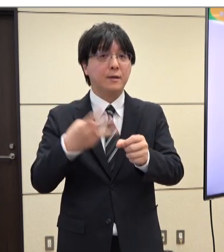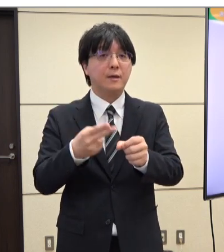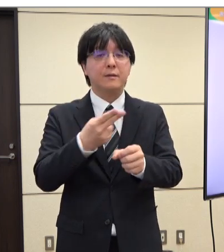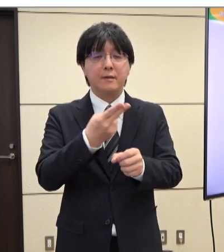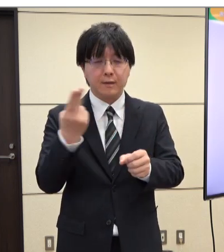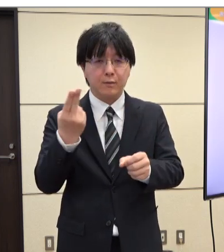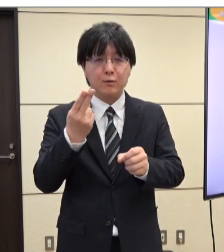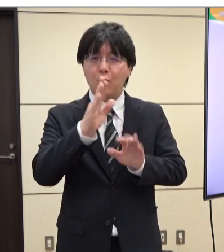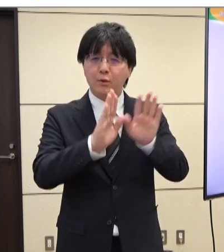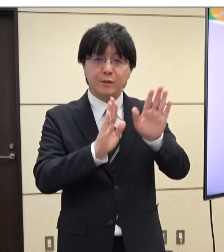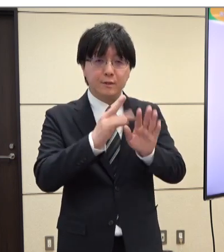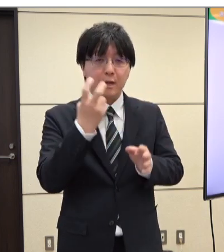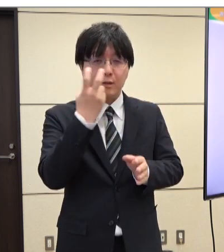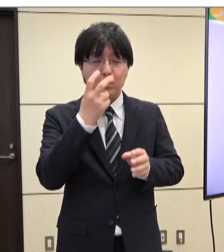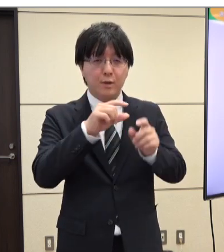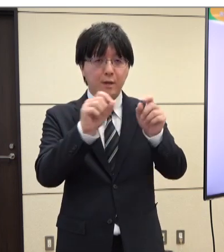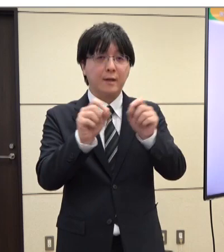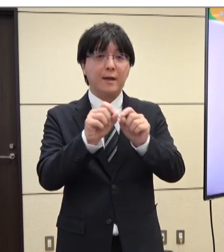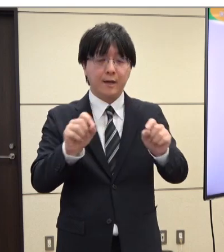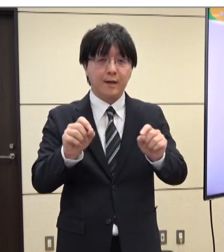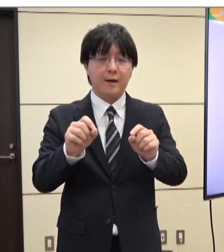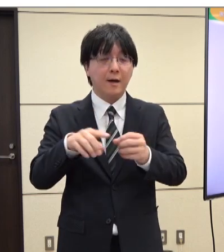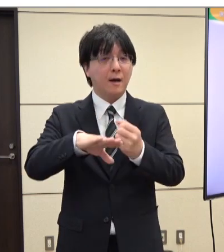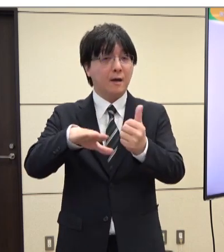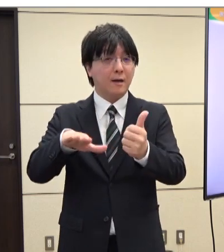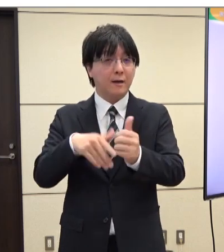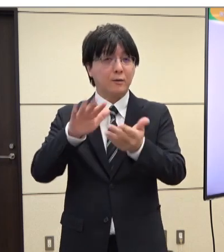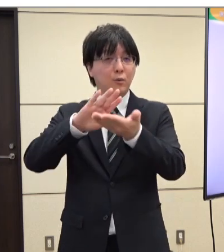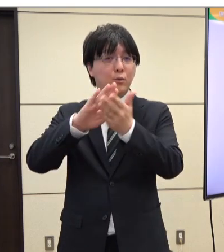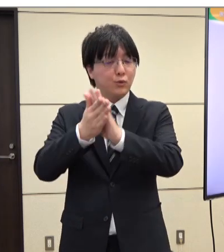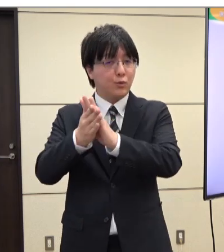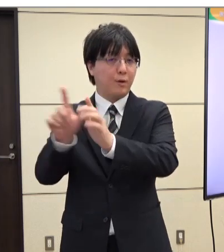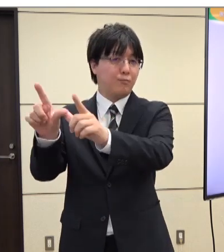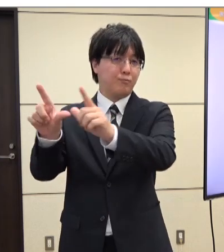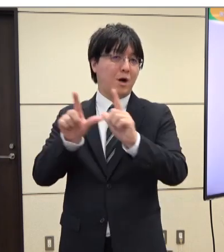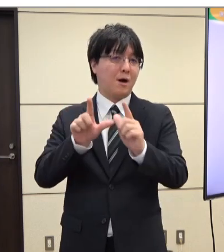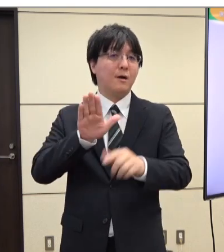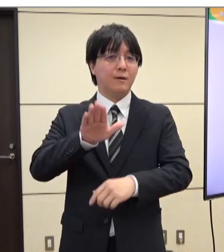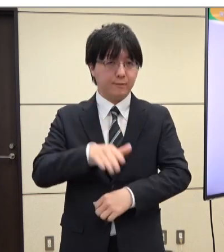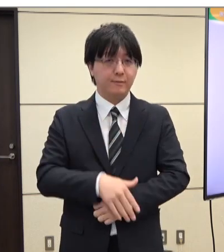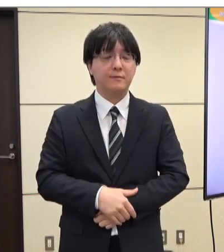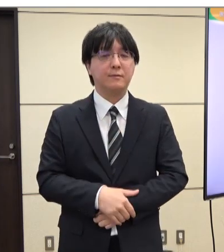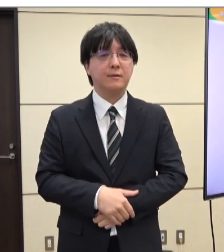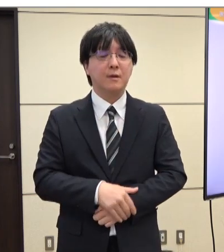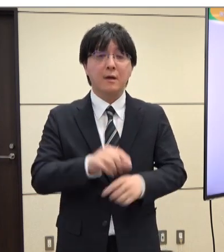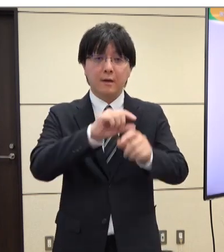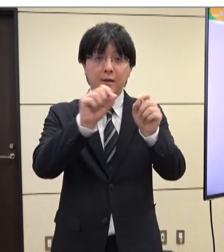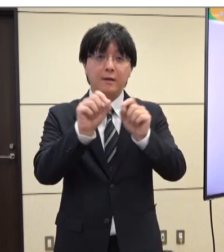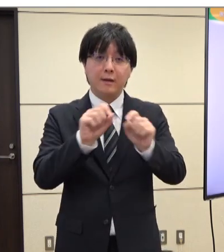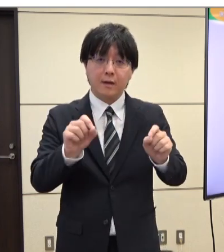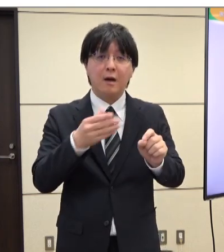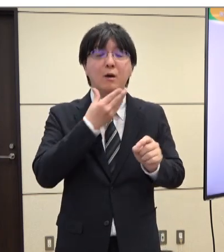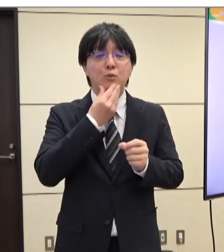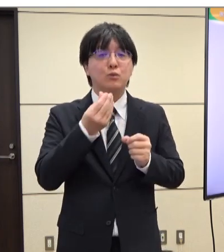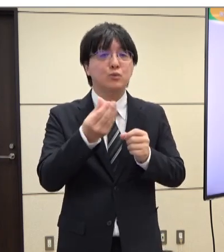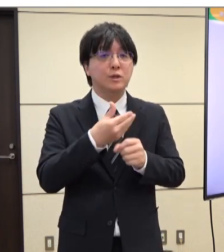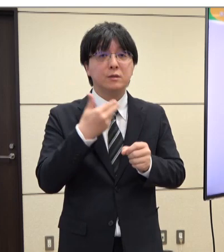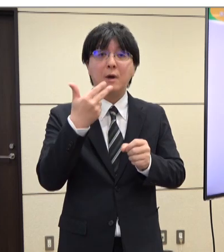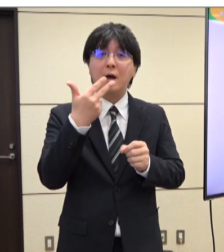査結果というのが、環境省から、公表されました。その結果、福島市は、